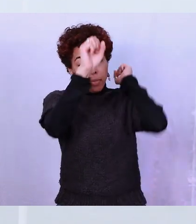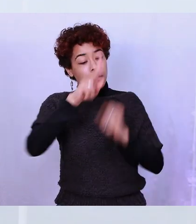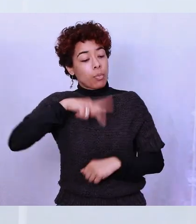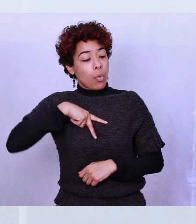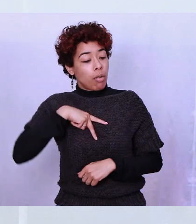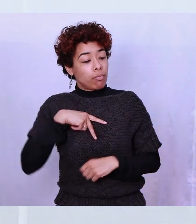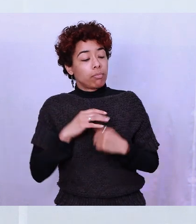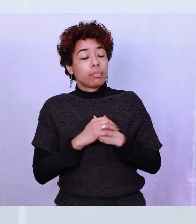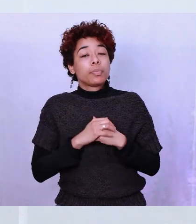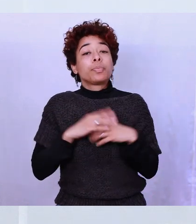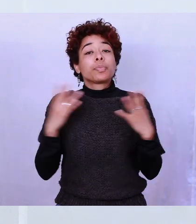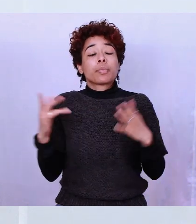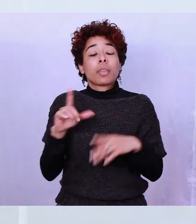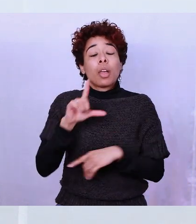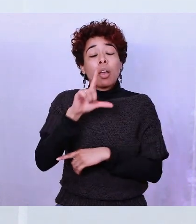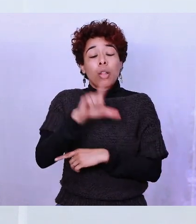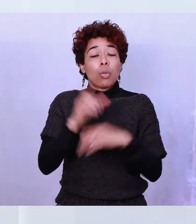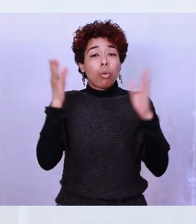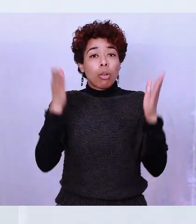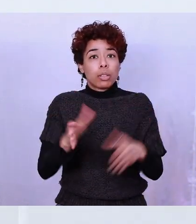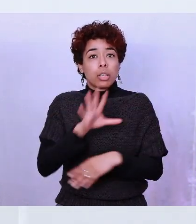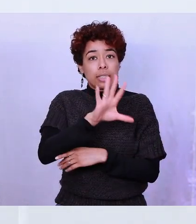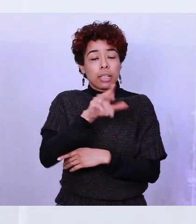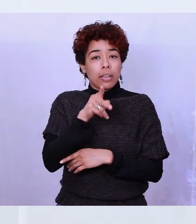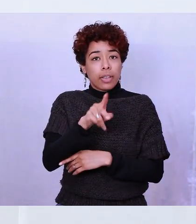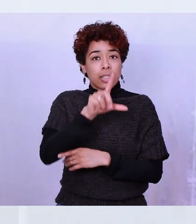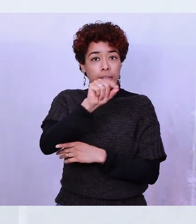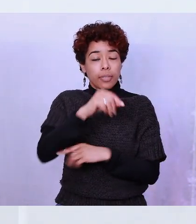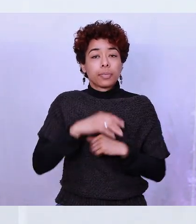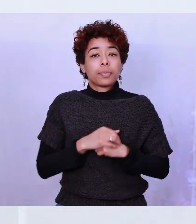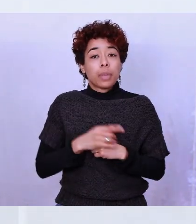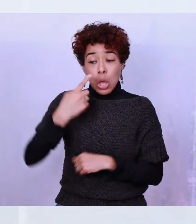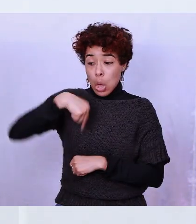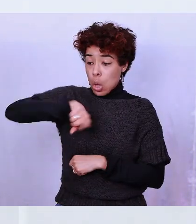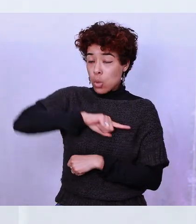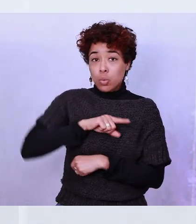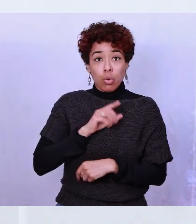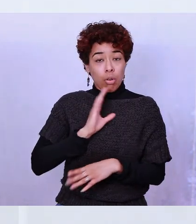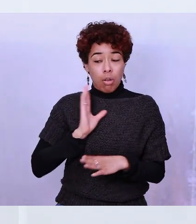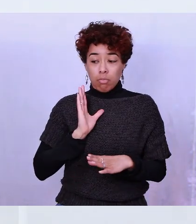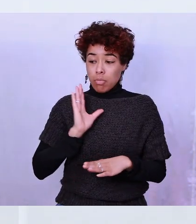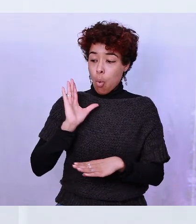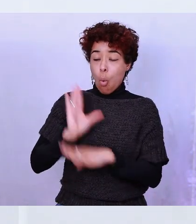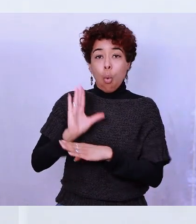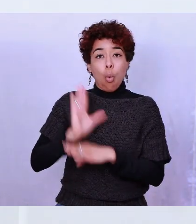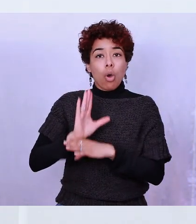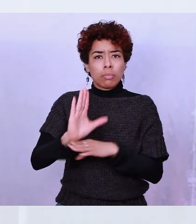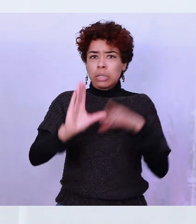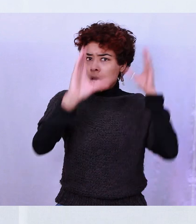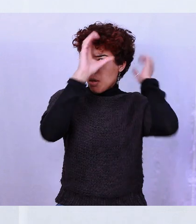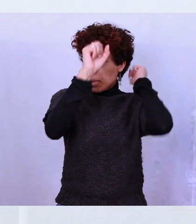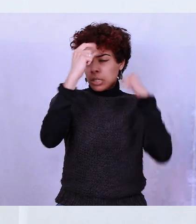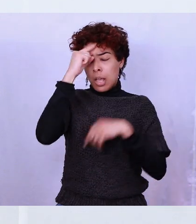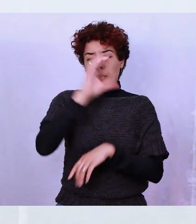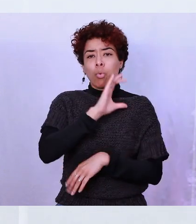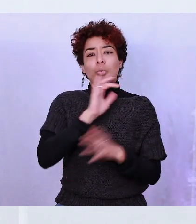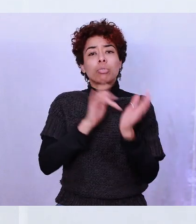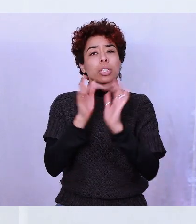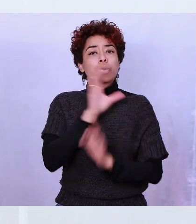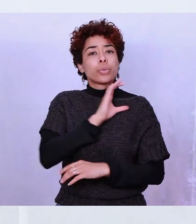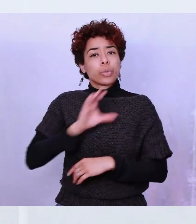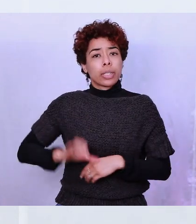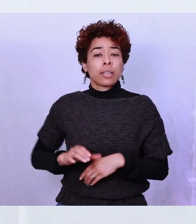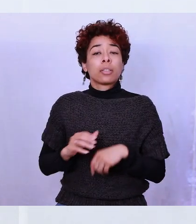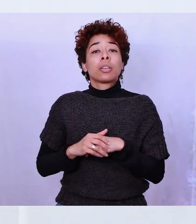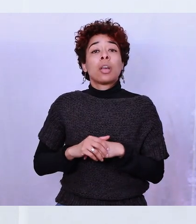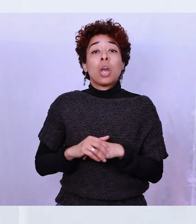La parole de Dieu nous dit dans 2 Corinthiens 5:20, nous faisons donc les fonctions d'ambassadeurs pour Christ, comme si Dieu exhortait